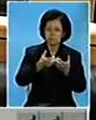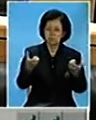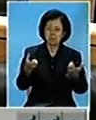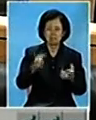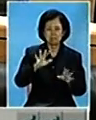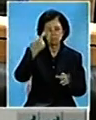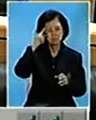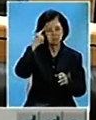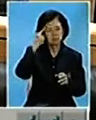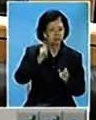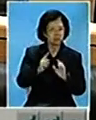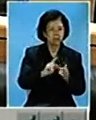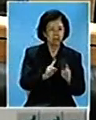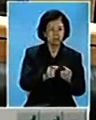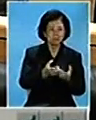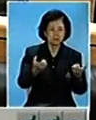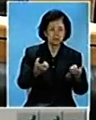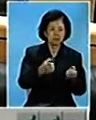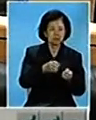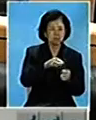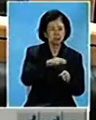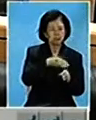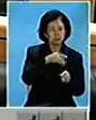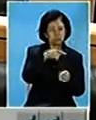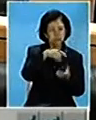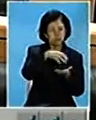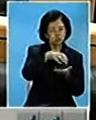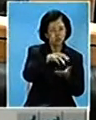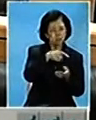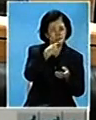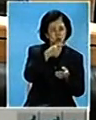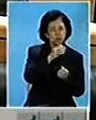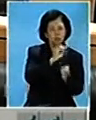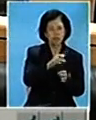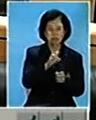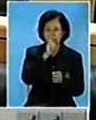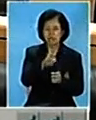าไหนเป็นการวิจารณ์หรือติชมไหนเป็นการด่าไหนเป็นการใส่ร้าย